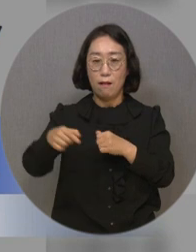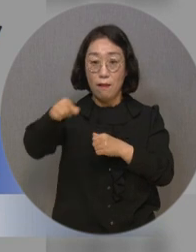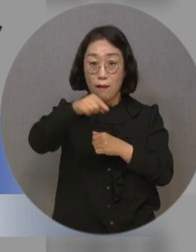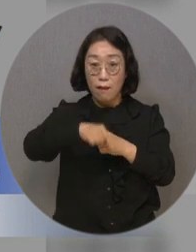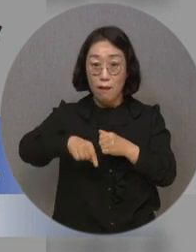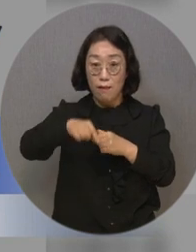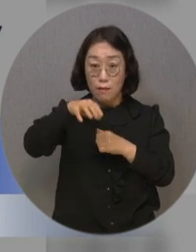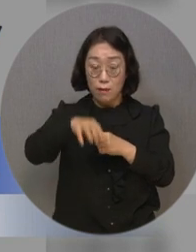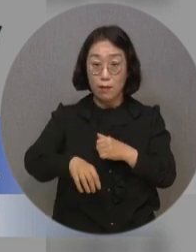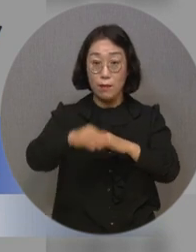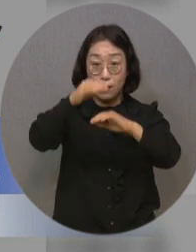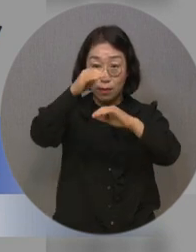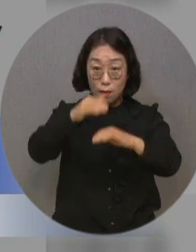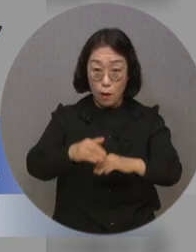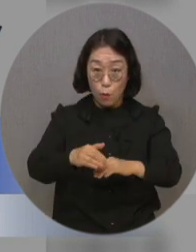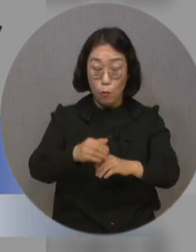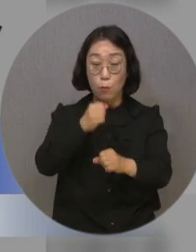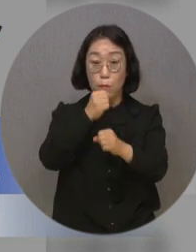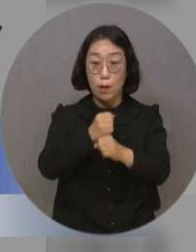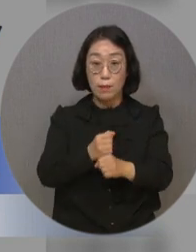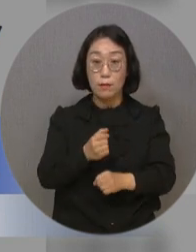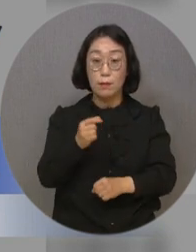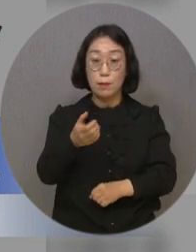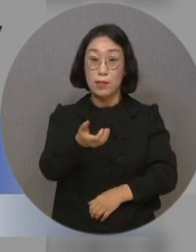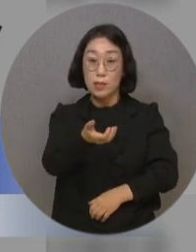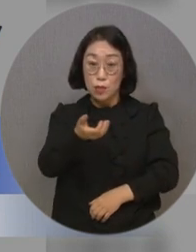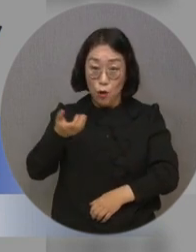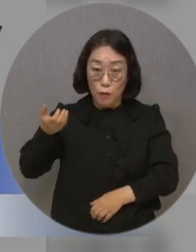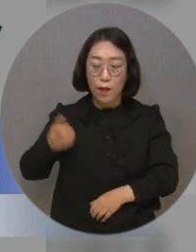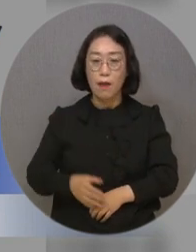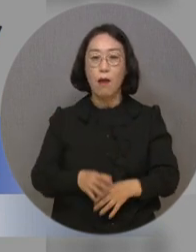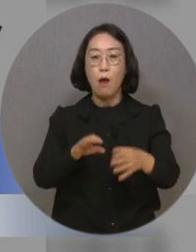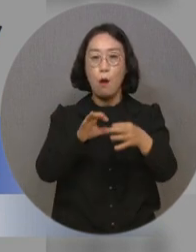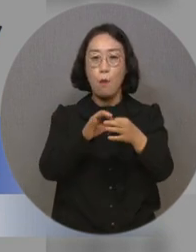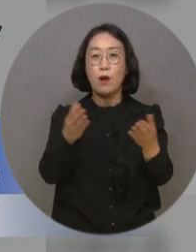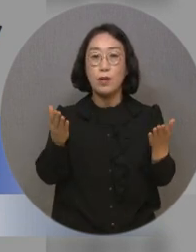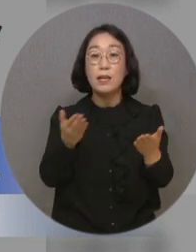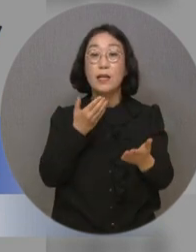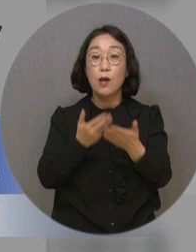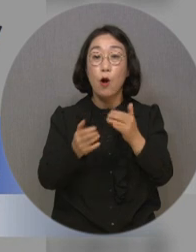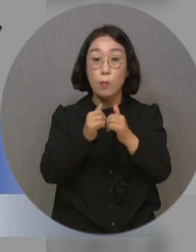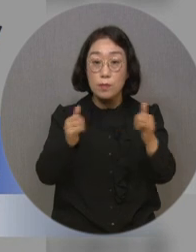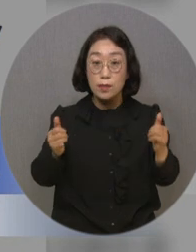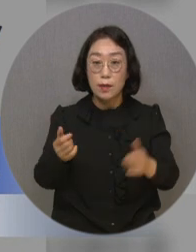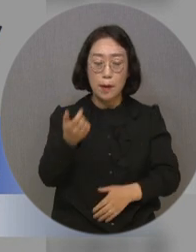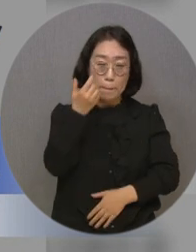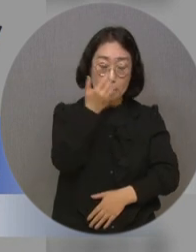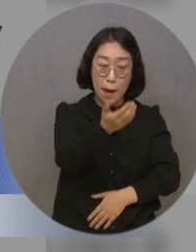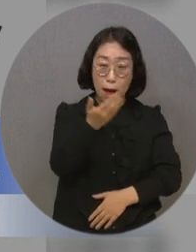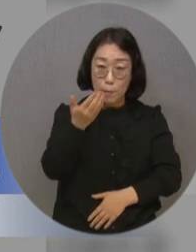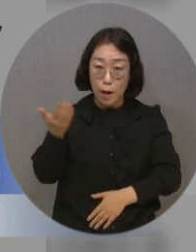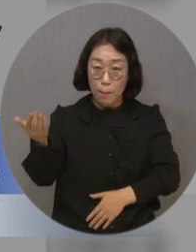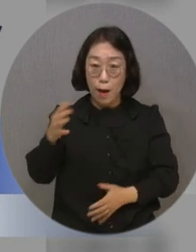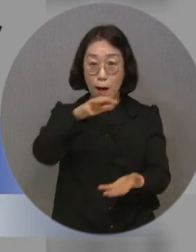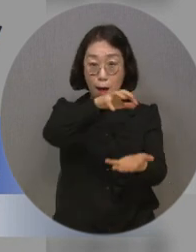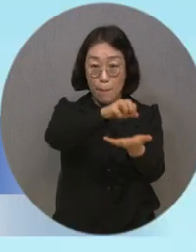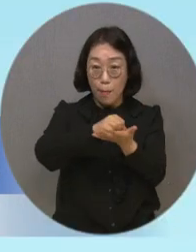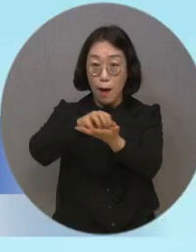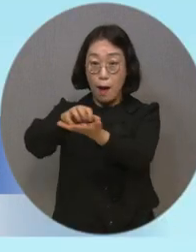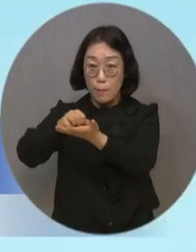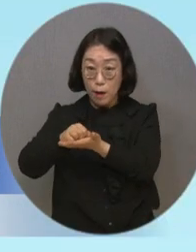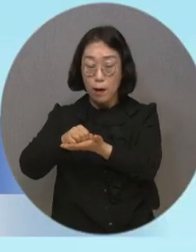국립생태원은 읽기 쉬운 생태도서의 발행에 앞서 관련 종사자와 기관의 사전설문 조사를